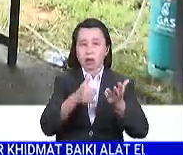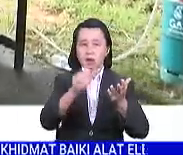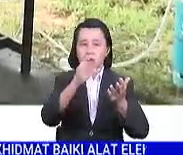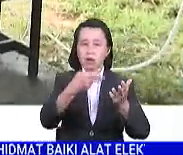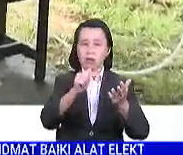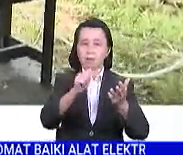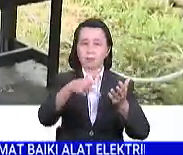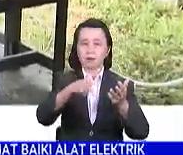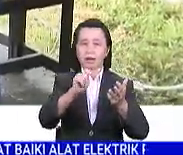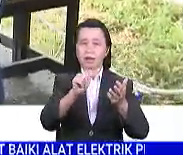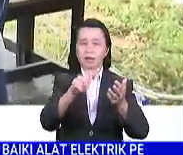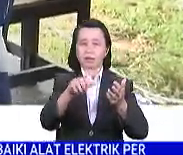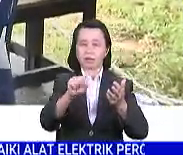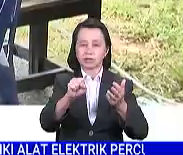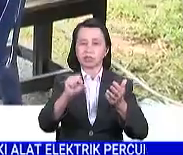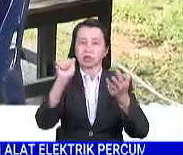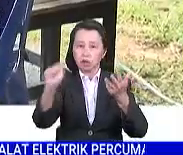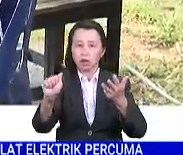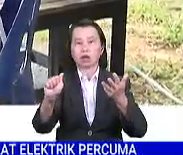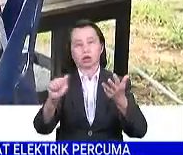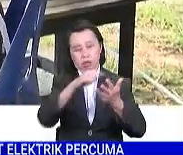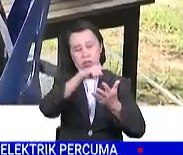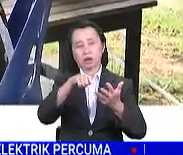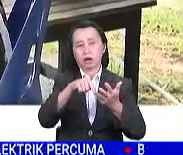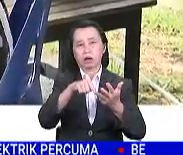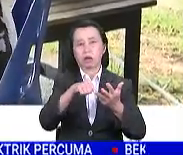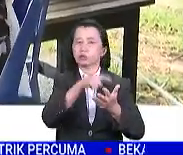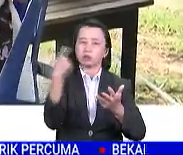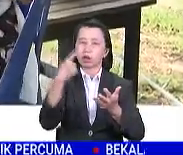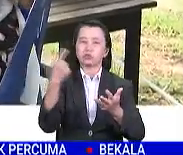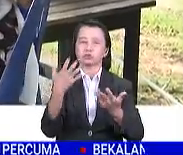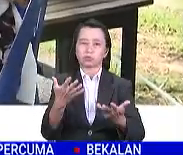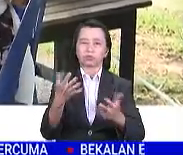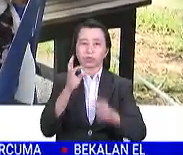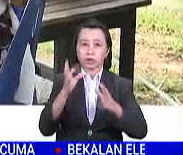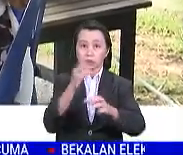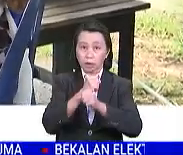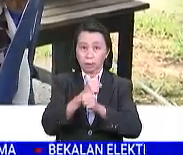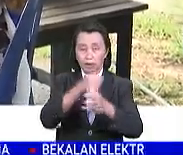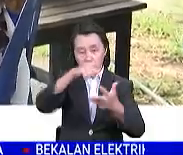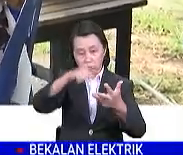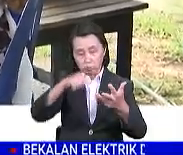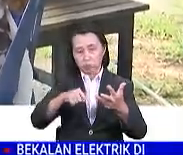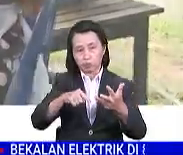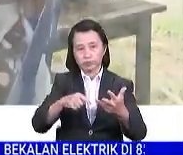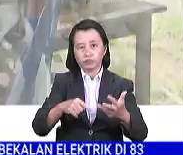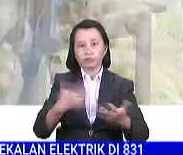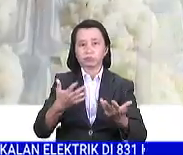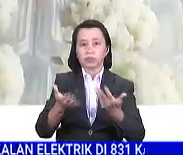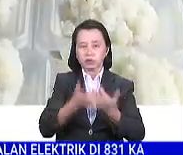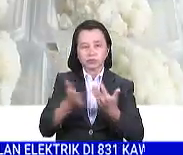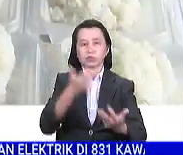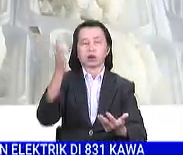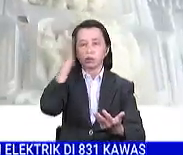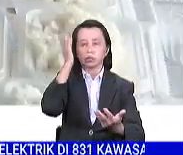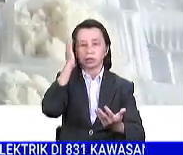ataupun disentri. Dan selalunya mereka-mereka yang mendapat penyakit ini, gejala dia agak-agak mudah untuk kita